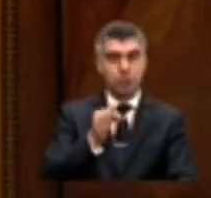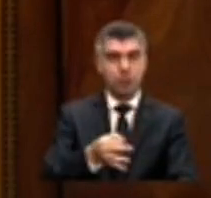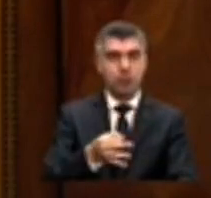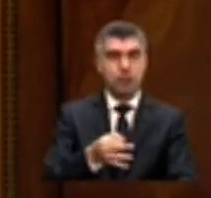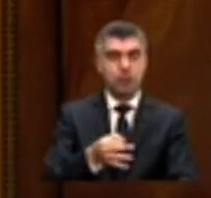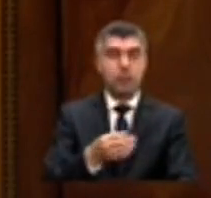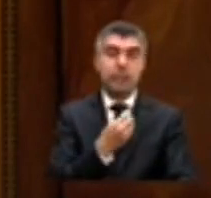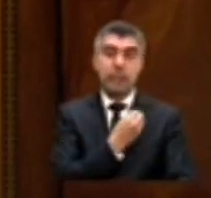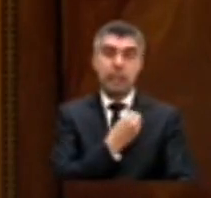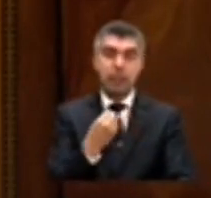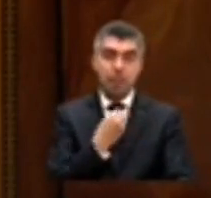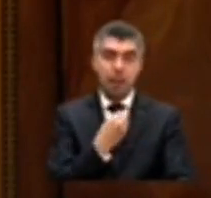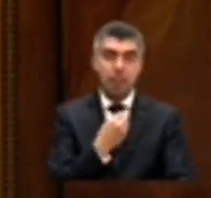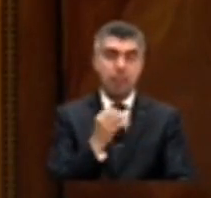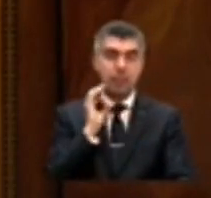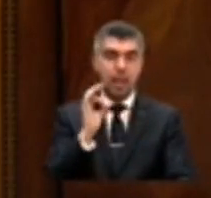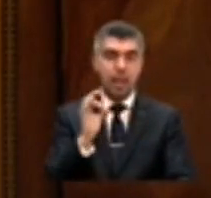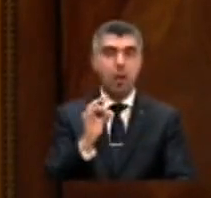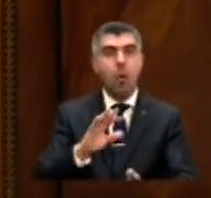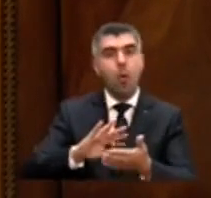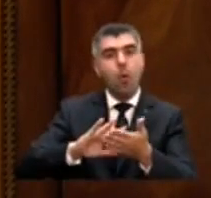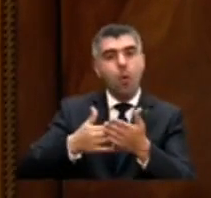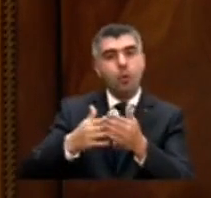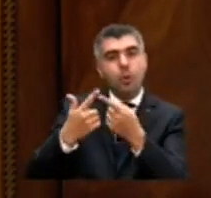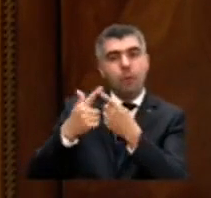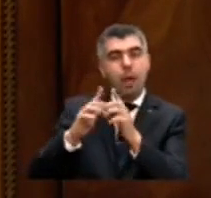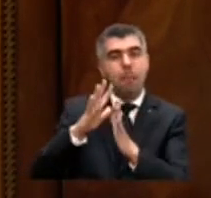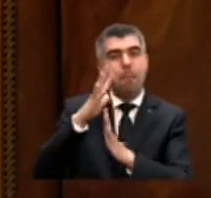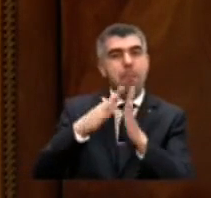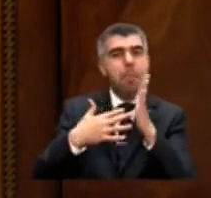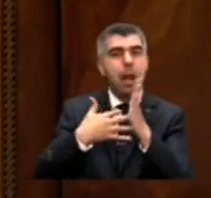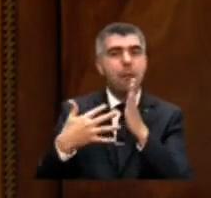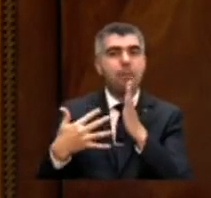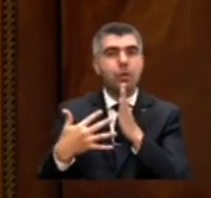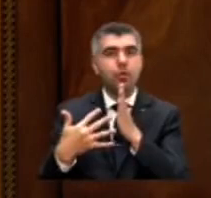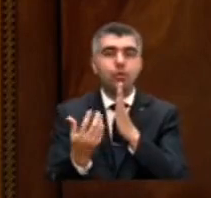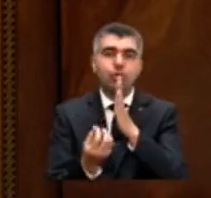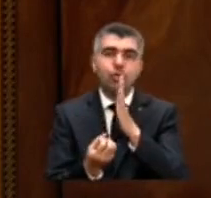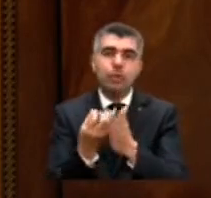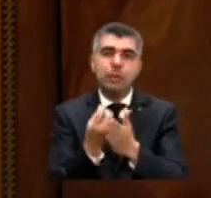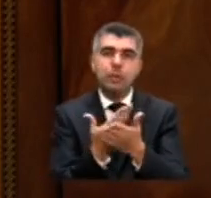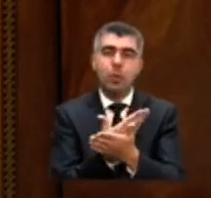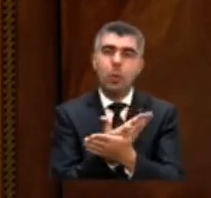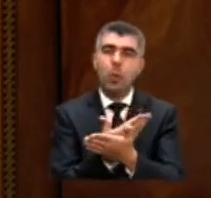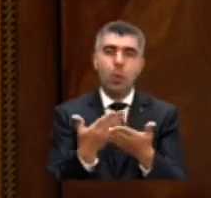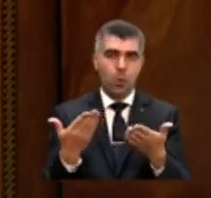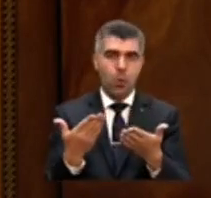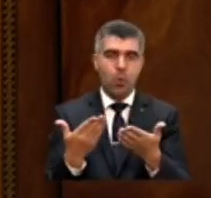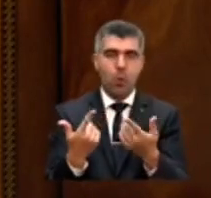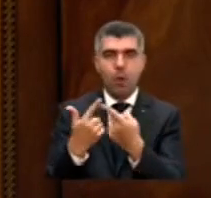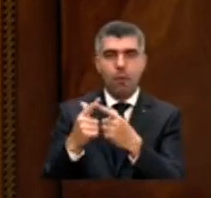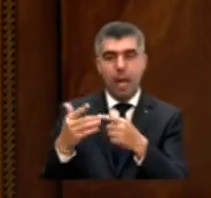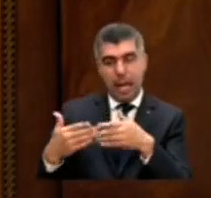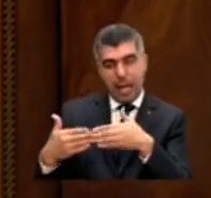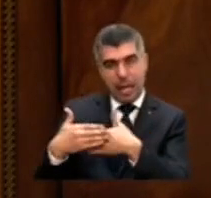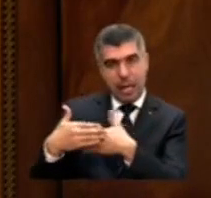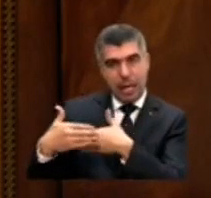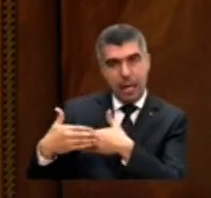الصحة العمومية من خلال تنفيذ خطة طموحة تغم تلبية الحاجة الماسة على المدى القريب